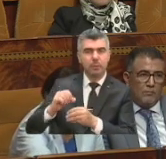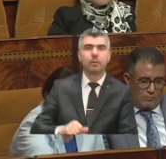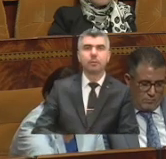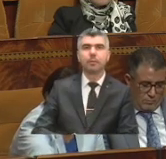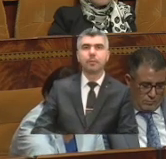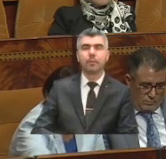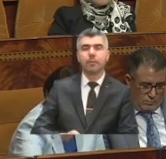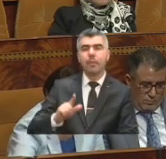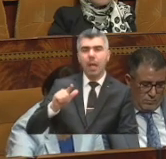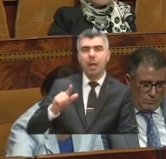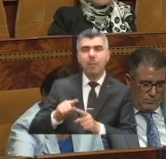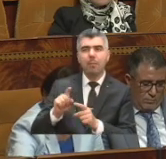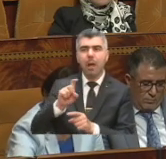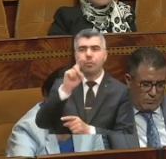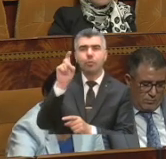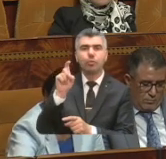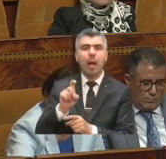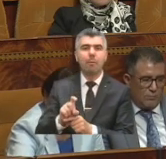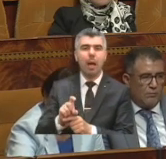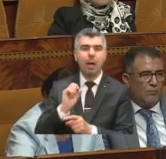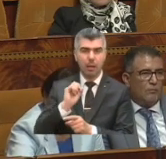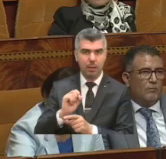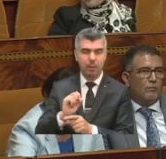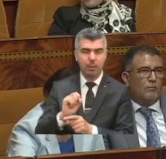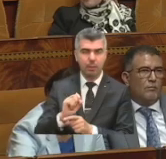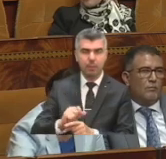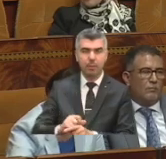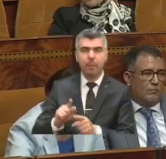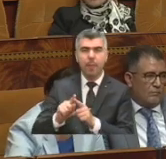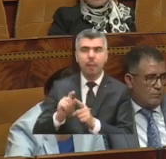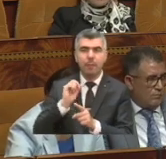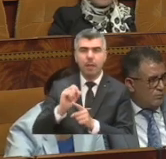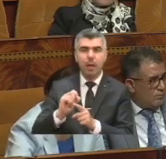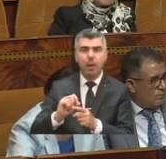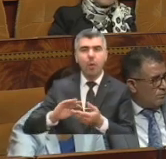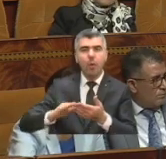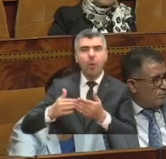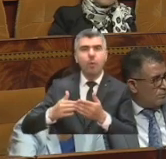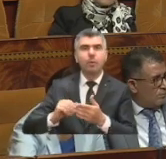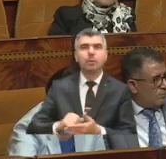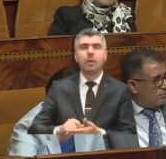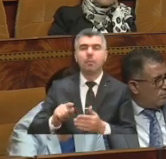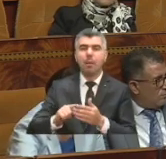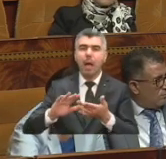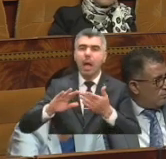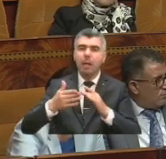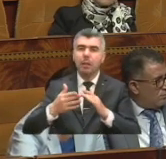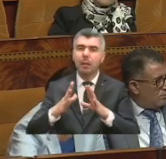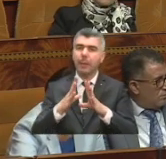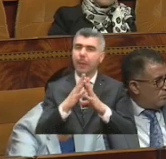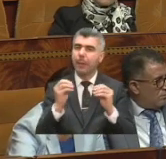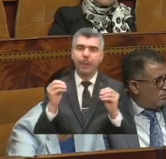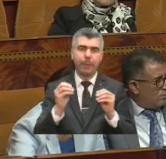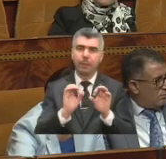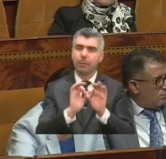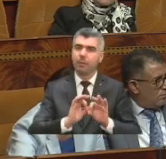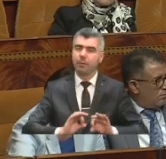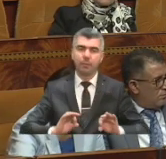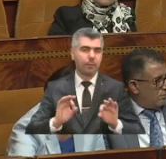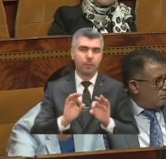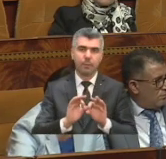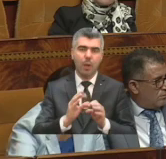كاين عندنا جماعة إيروهالم. جماعة إيروهالم لو شيف ليو ديالها ما فيهش الإنترنت، ما فيهش التيل. هذه